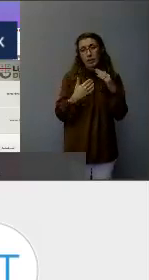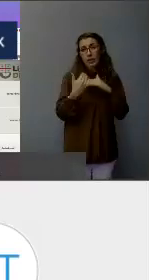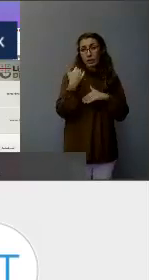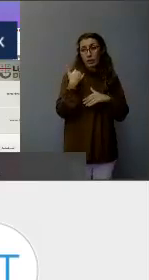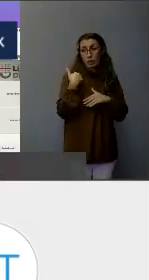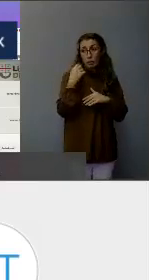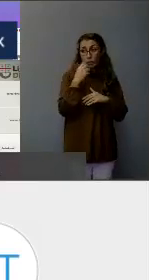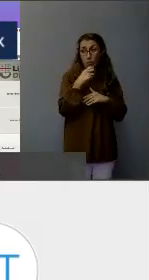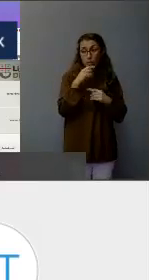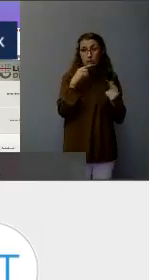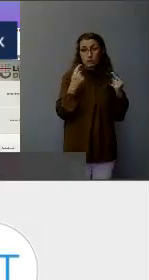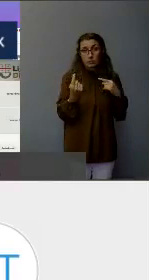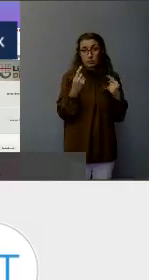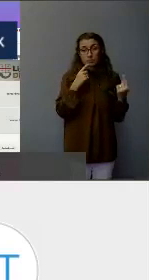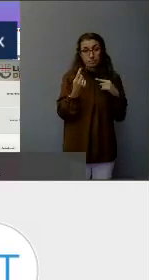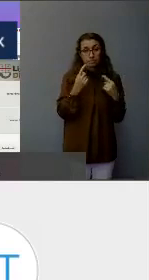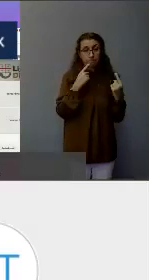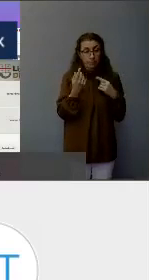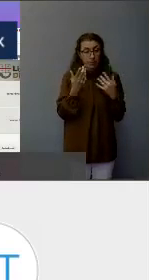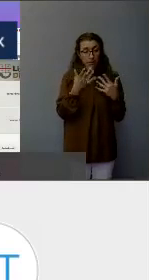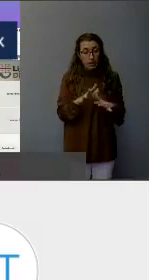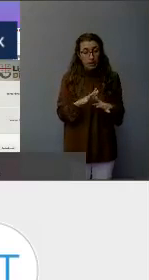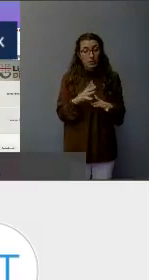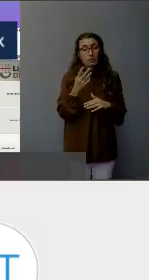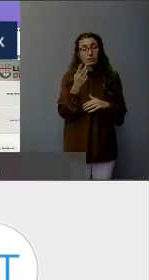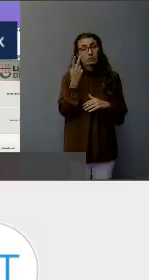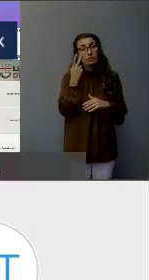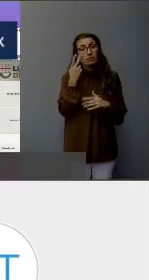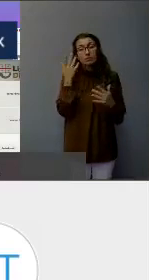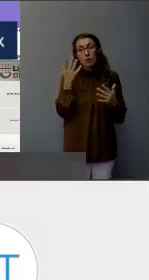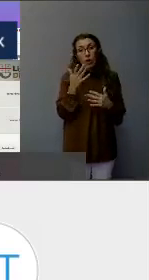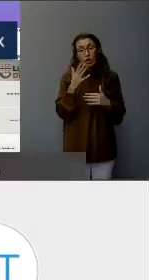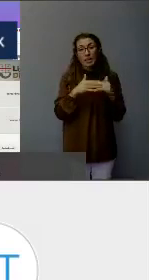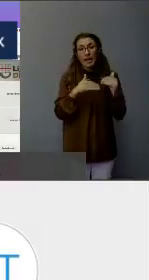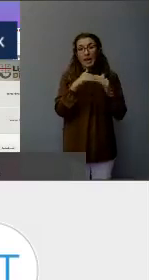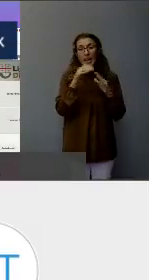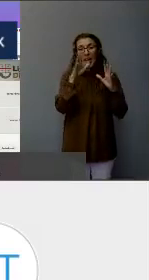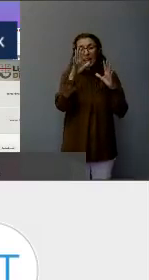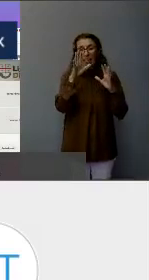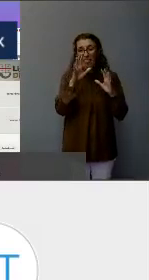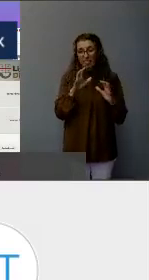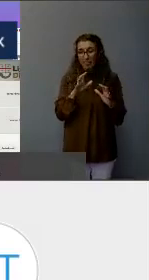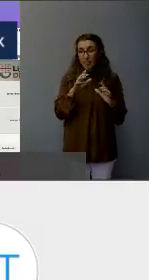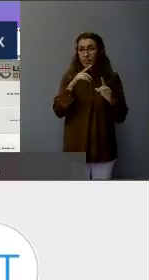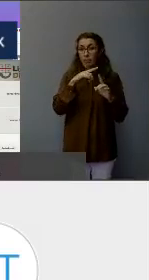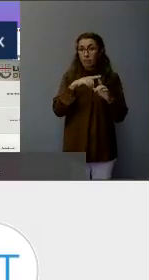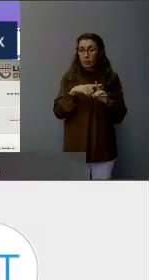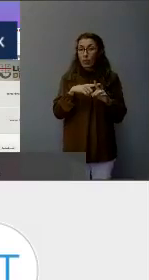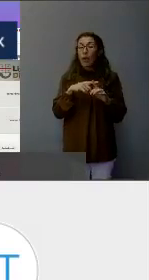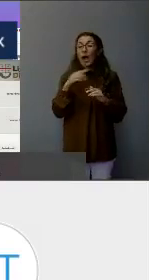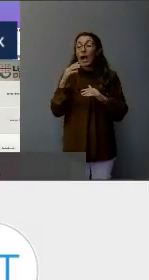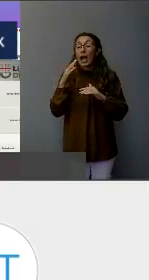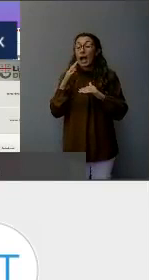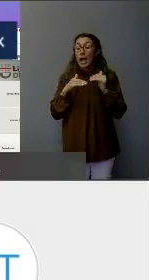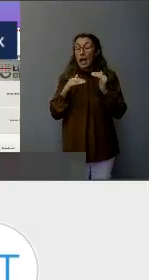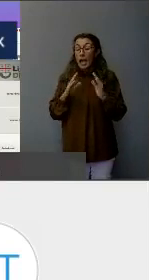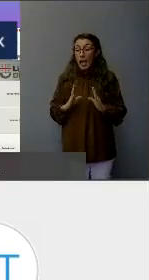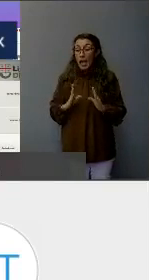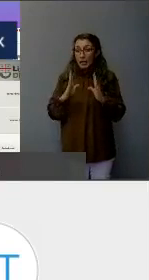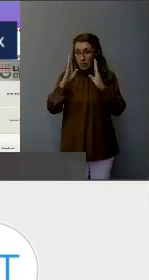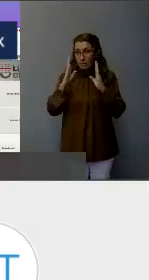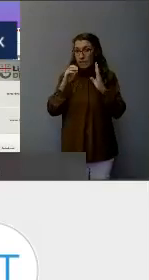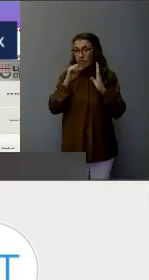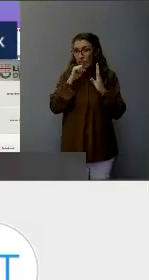proporre si è parlato spesso di edifici diruti e di edifici esistenti il comune ci ha